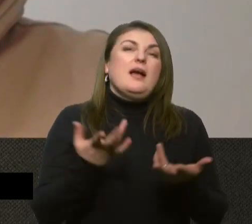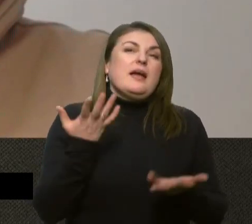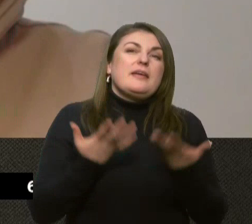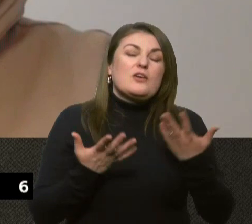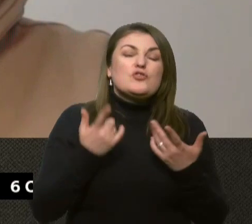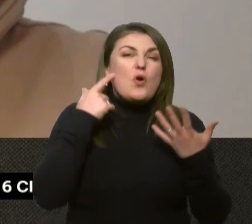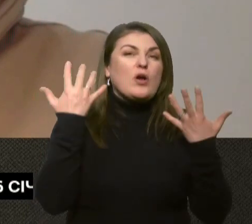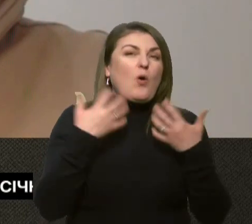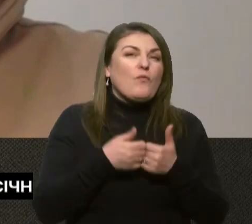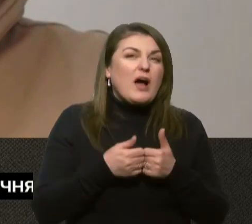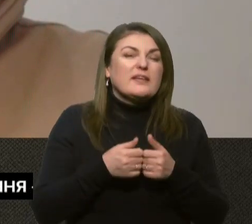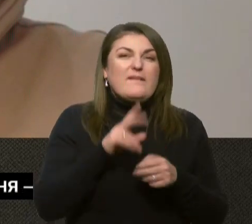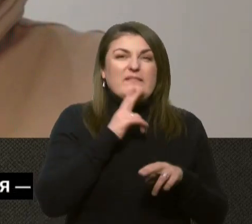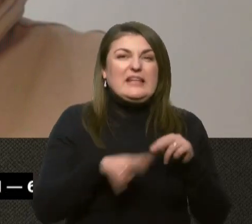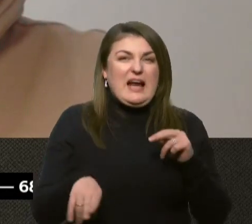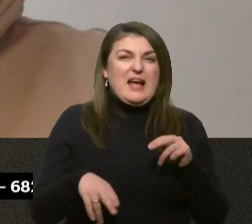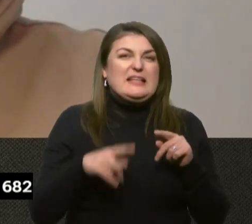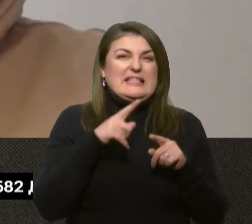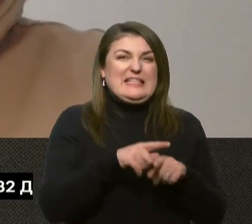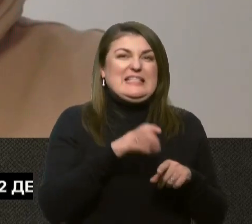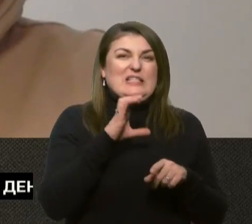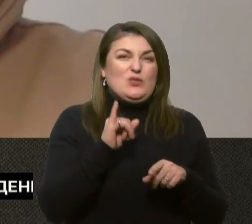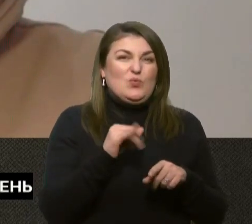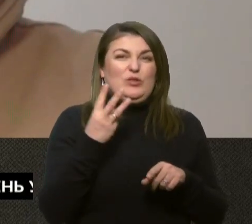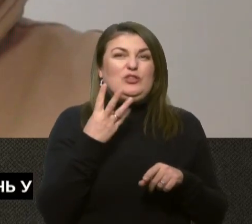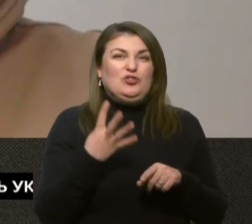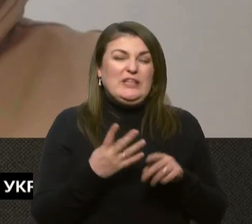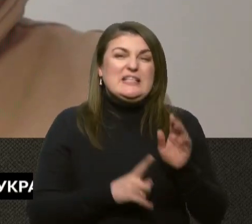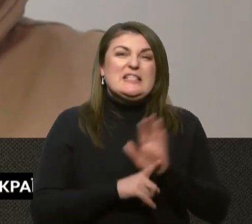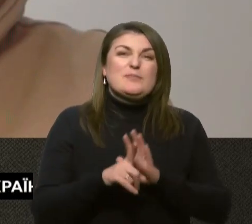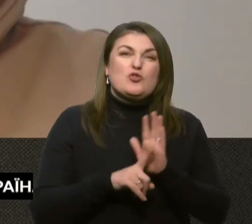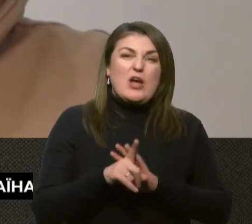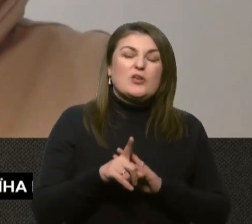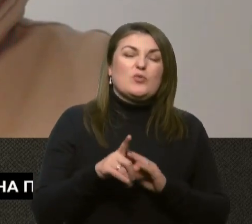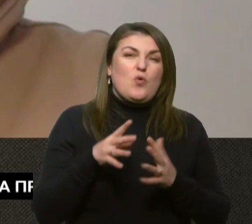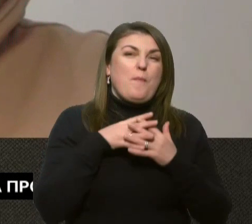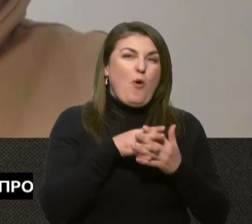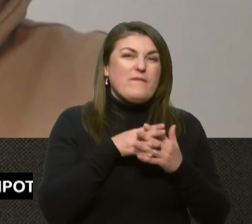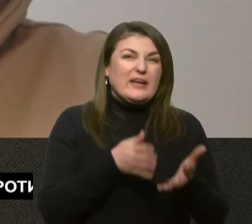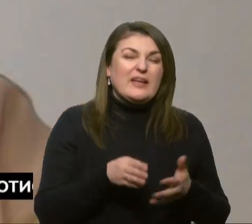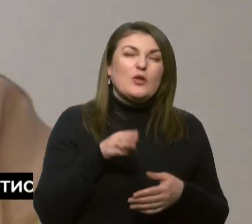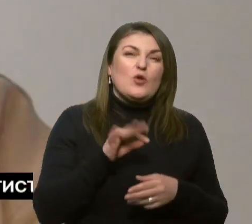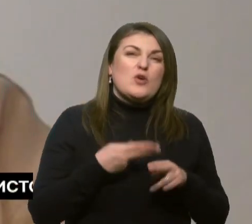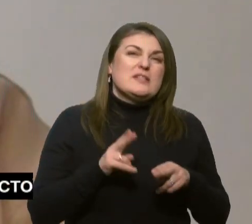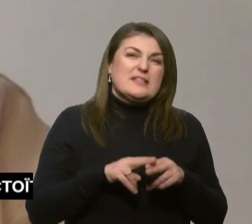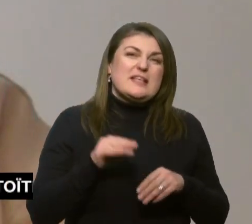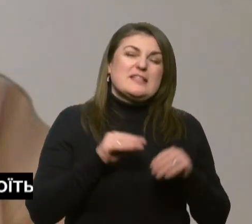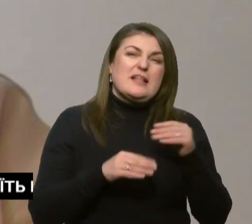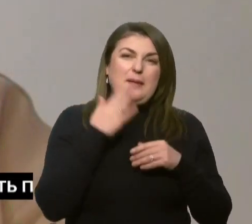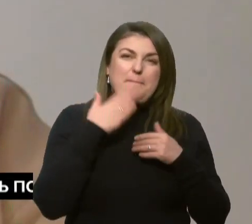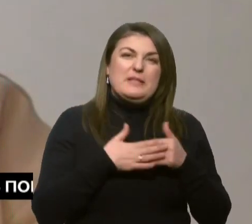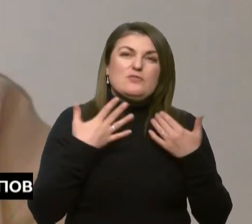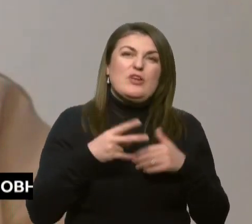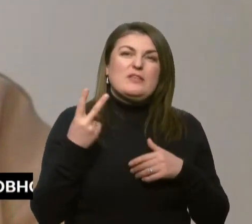Якщо рахувати втрати безпосередньо саме Су-34 з початку бойових дій, то це складає близько